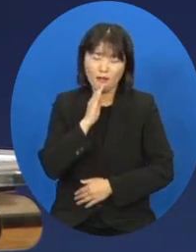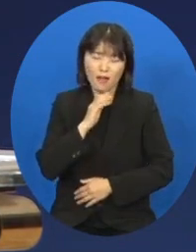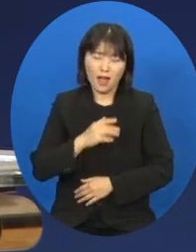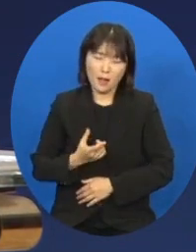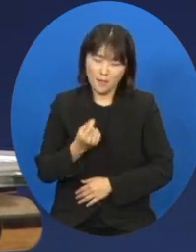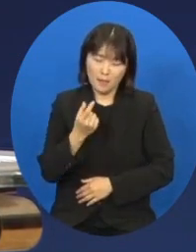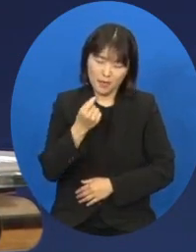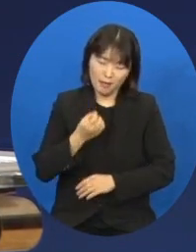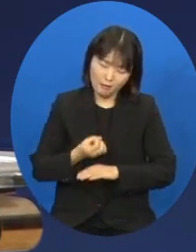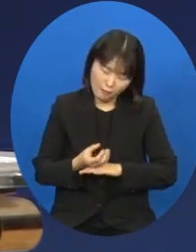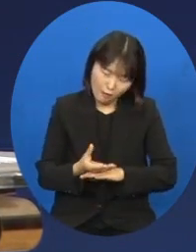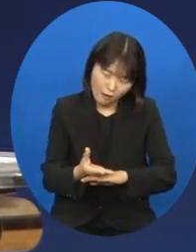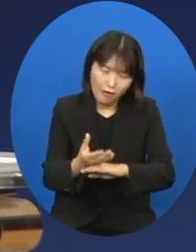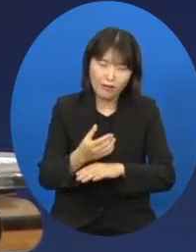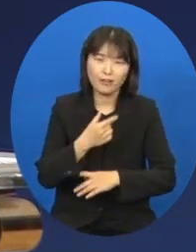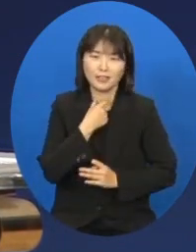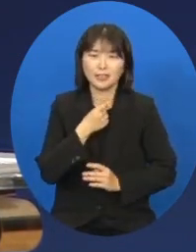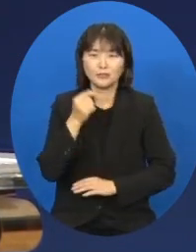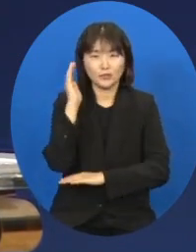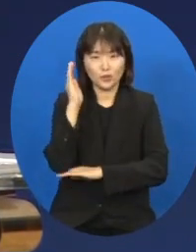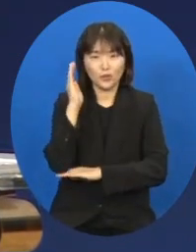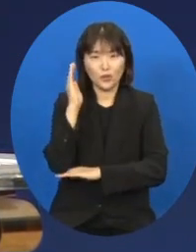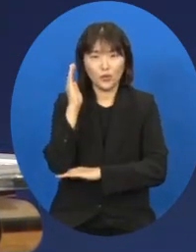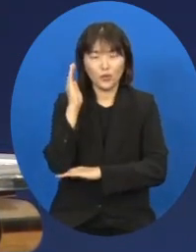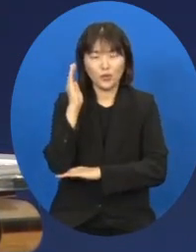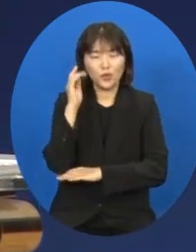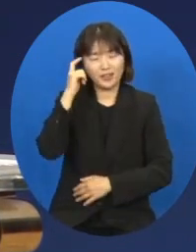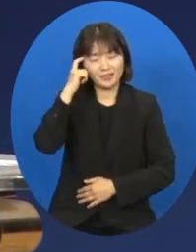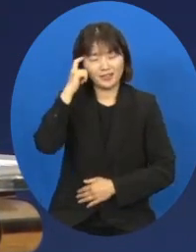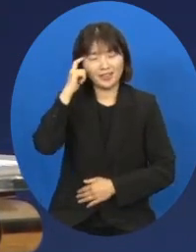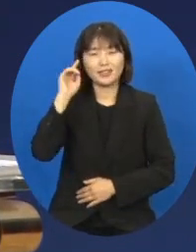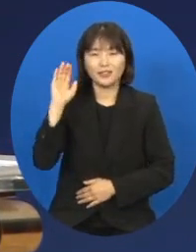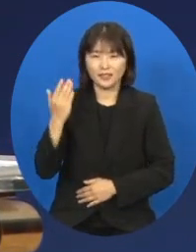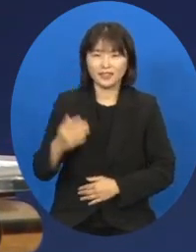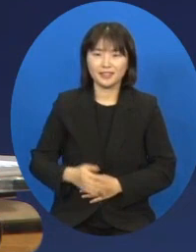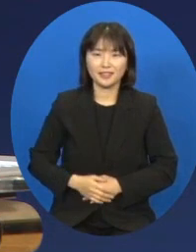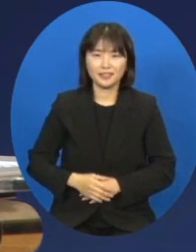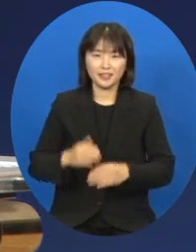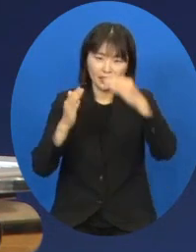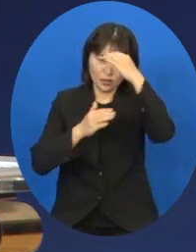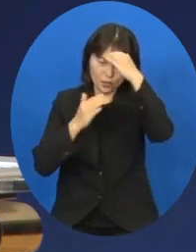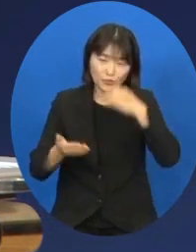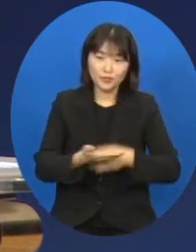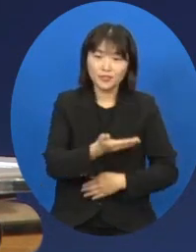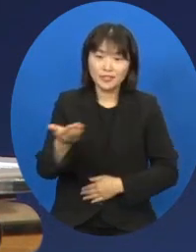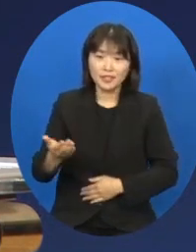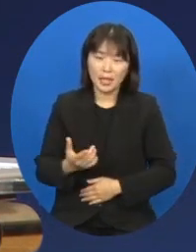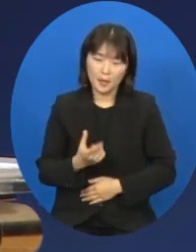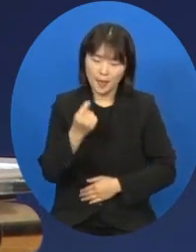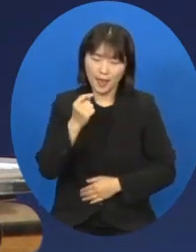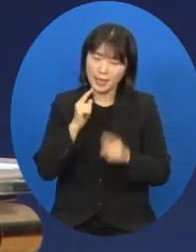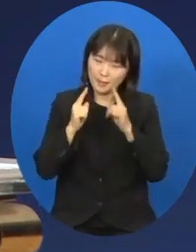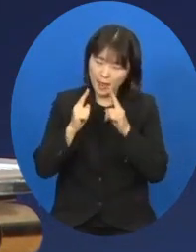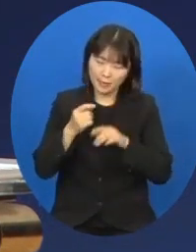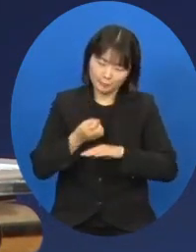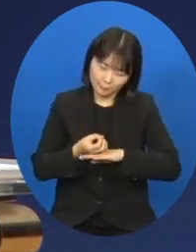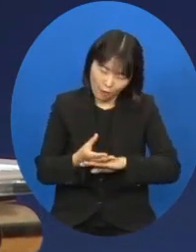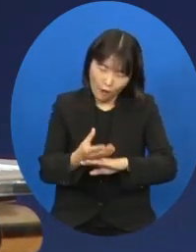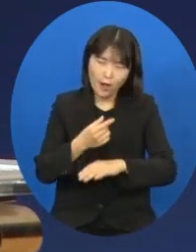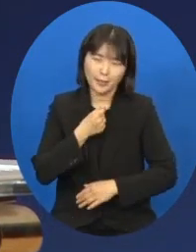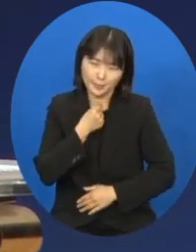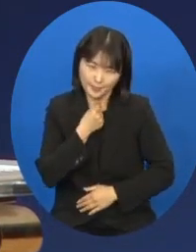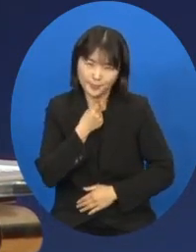싶은 설교에 해당된다고 그렇게 생각이 듭니다. 교우들에게 빨리 이 말씀을 좀 전해야